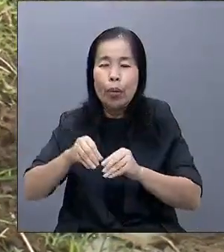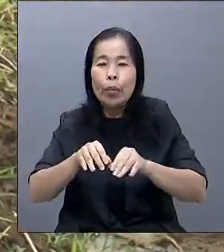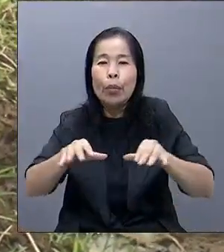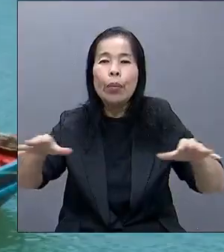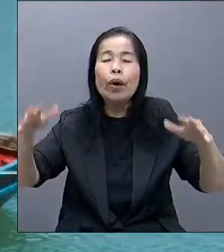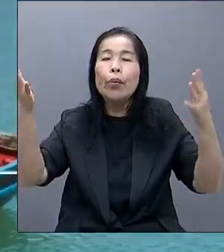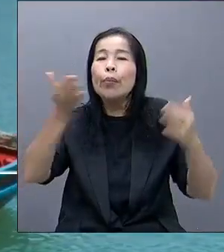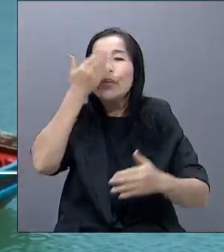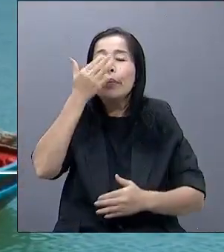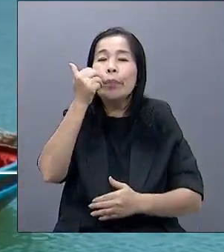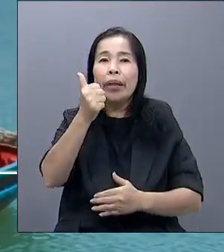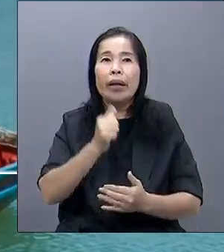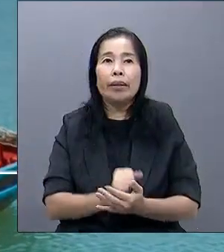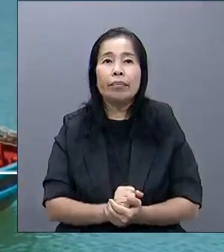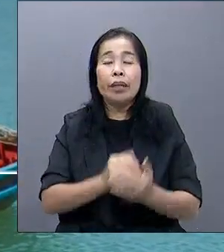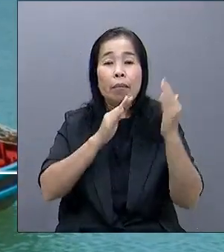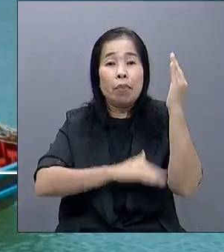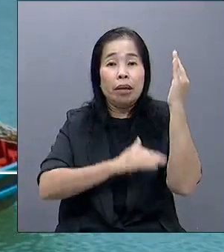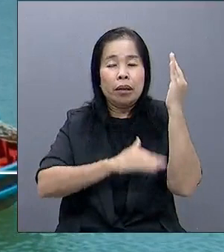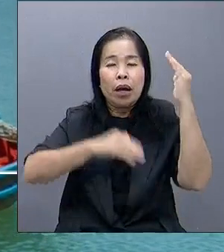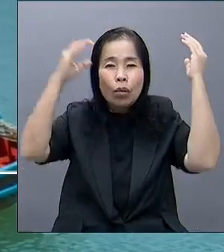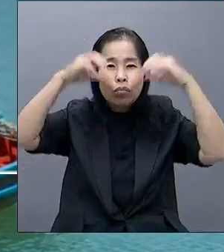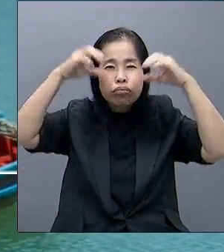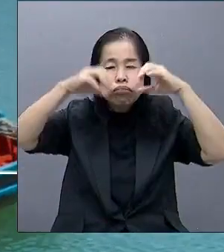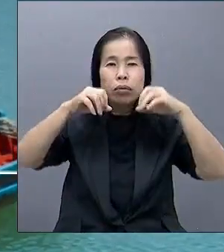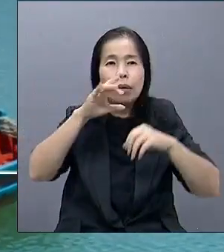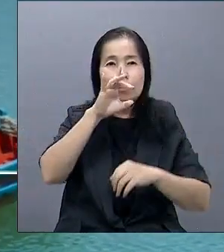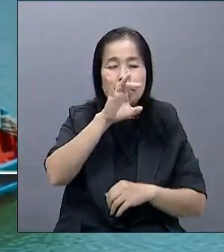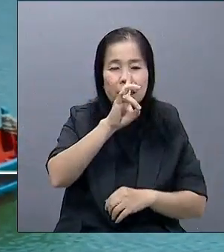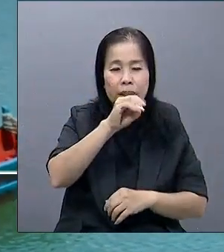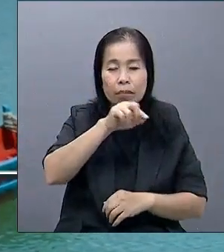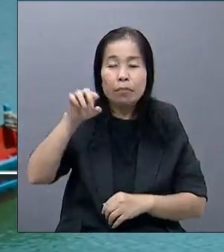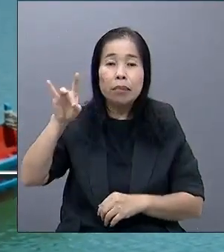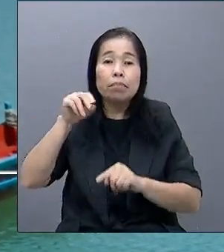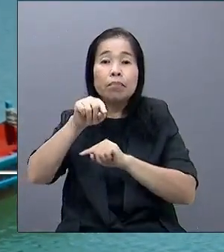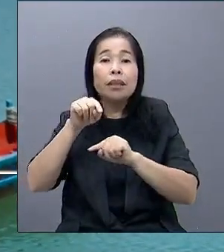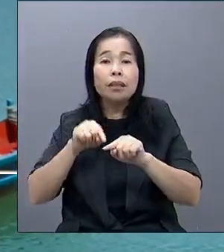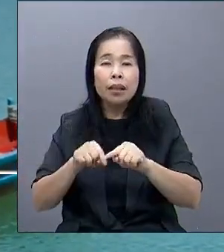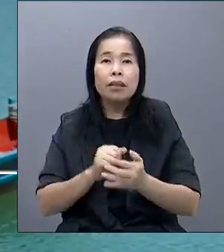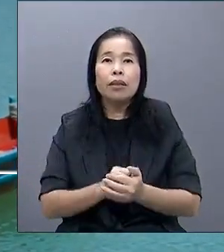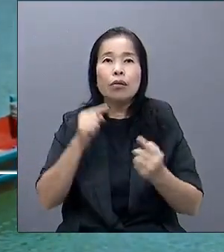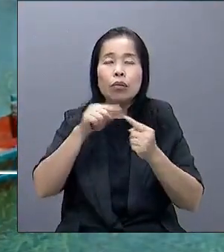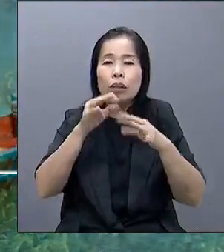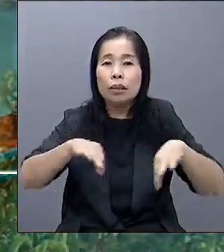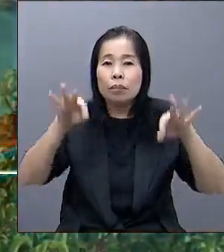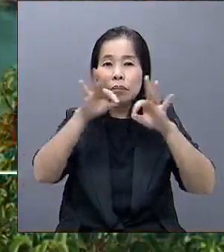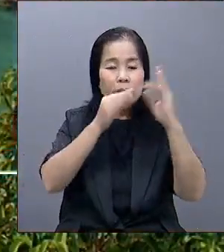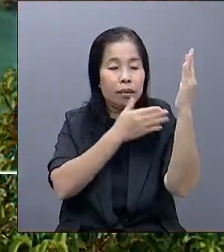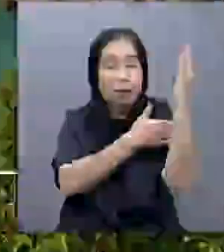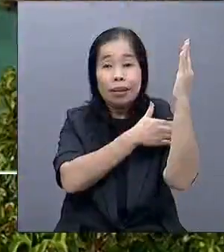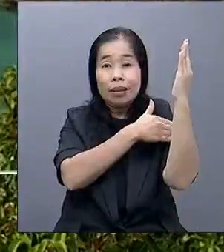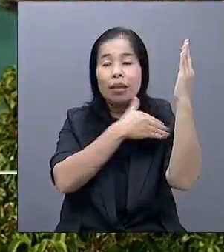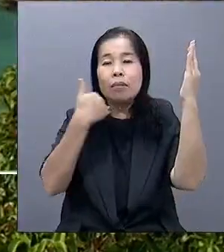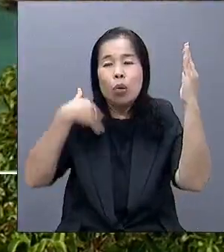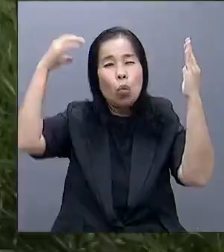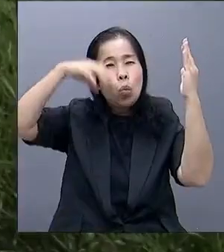ยได้สะดวกค่ะภาคใต้มีฝนตกหนักตงแต่ 40 ปจถึง 80%องพ้นที่นะคะโดยเฉพาะตงด้านฝั่งอัดามันนั้จะมีฝน